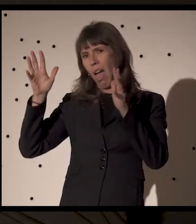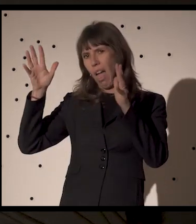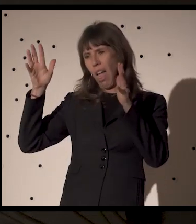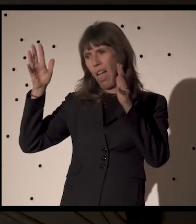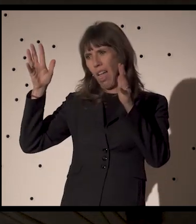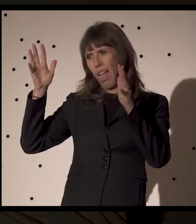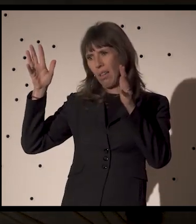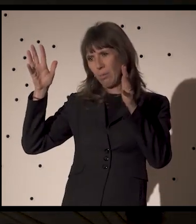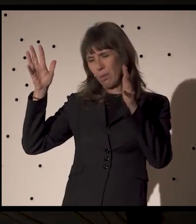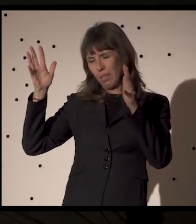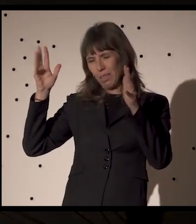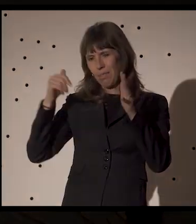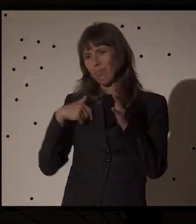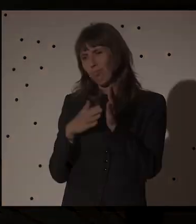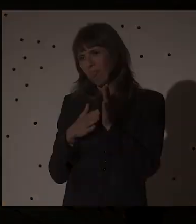Grazie